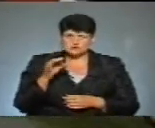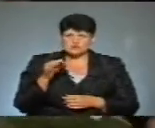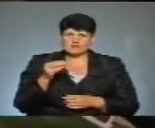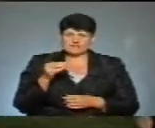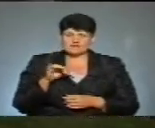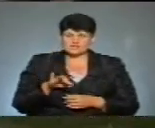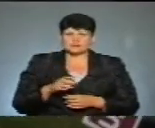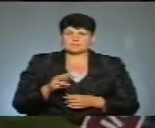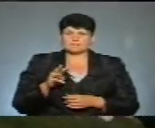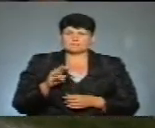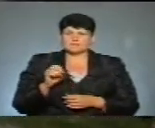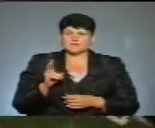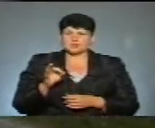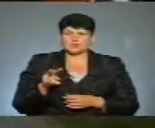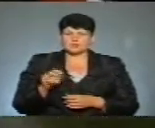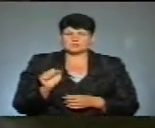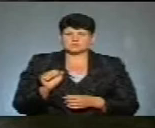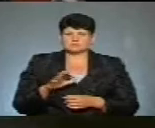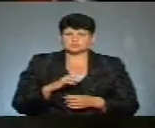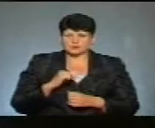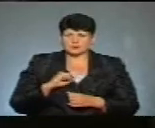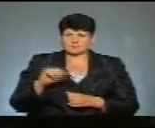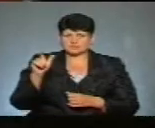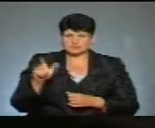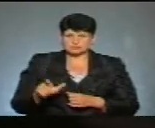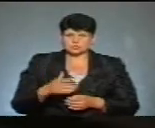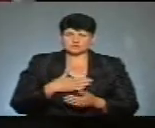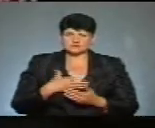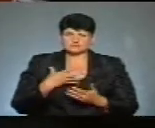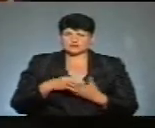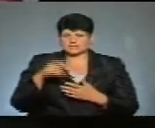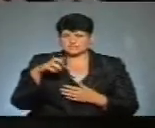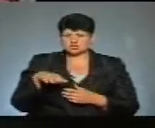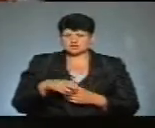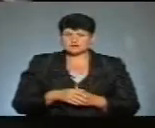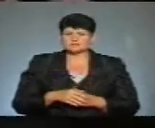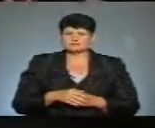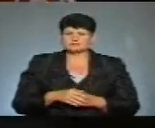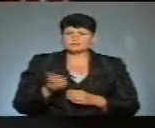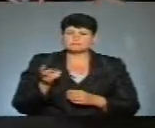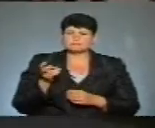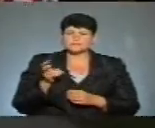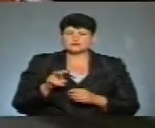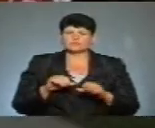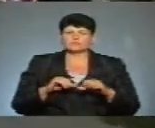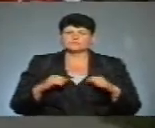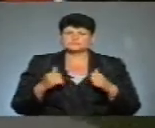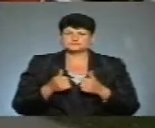Микола Ігорович, як патріот, громадянин своєї держави, прийшов в комісаріат,